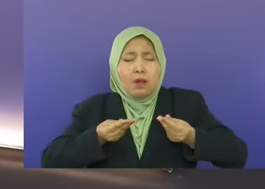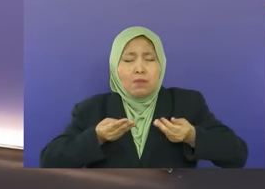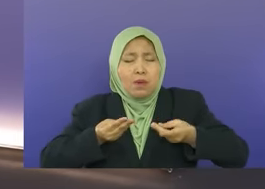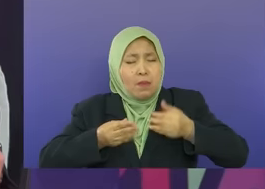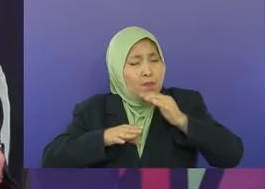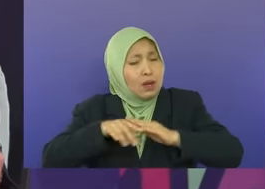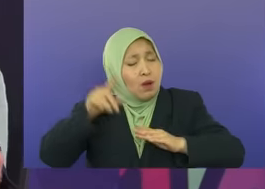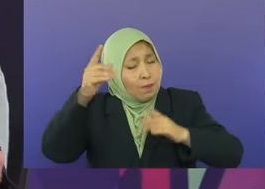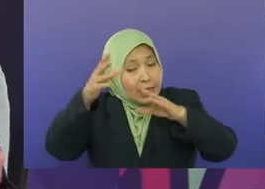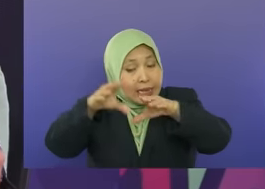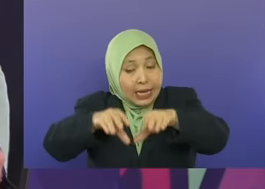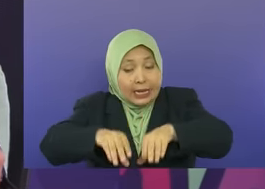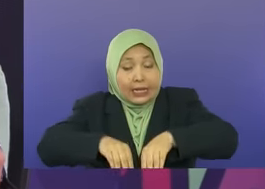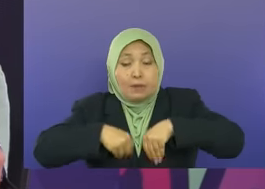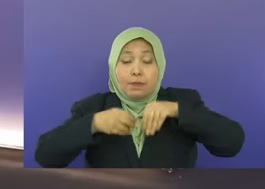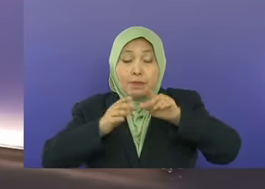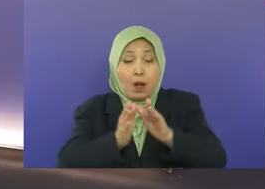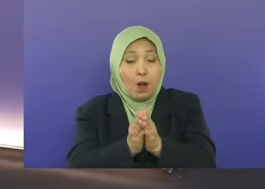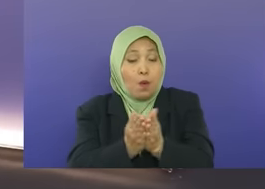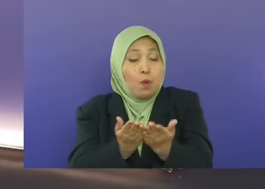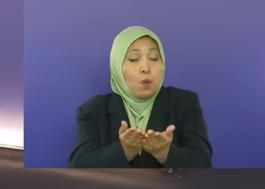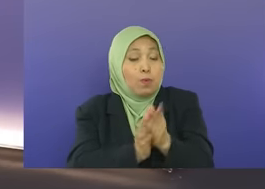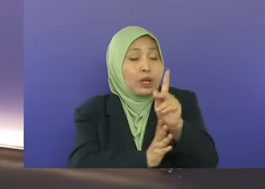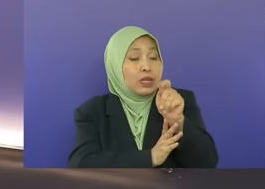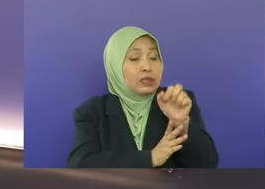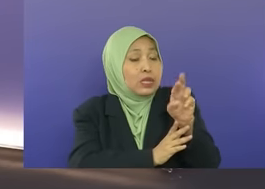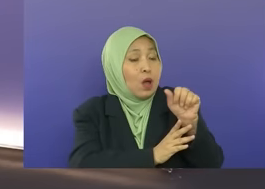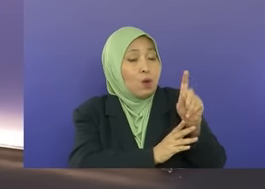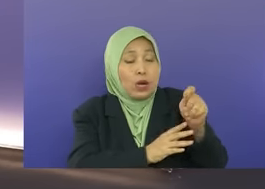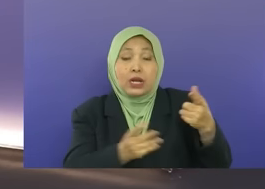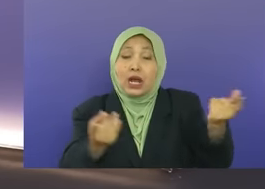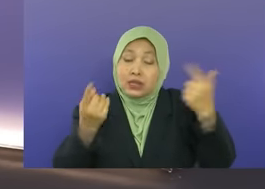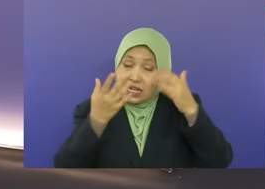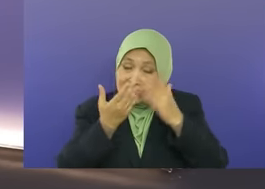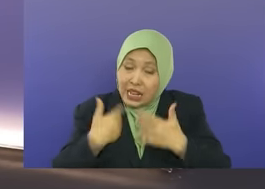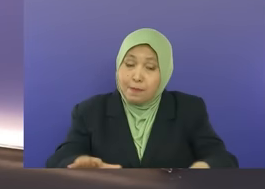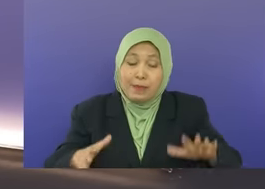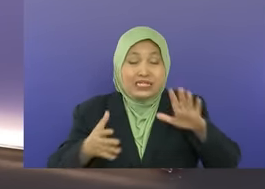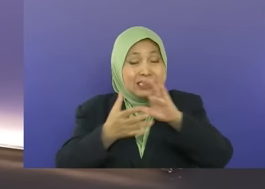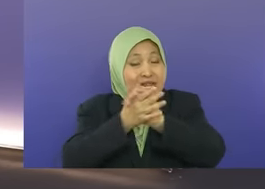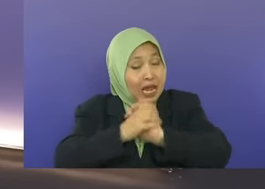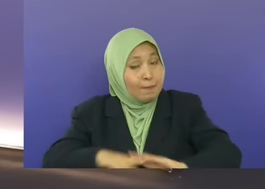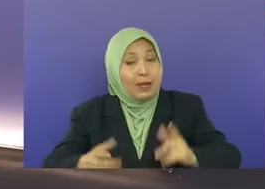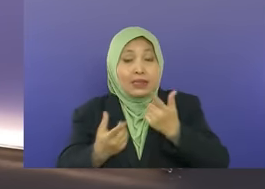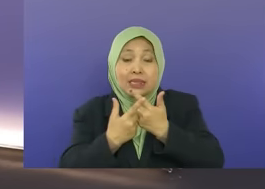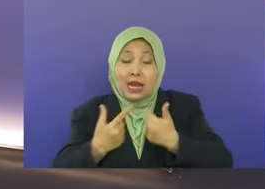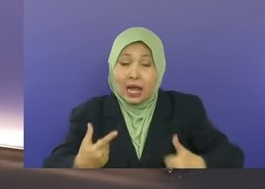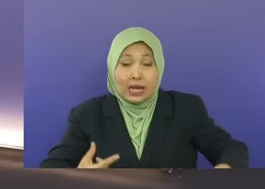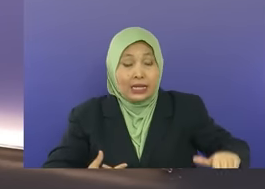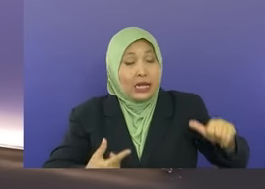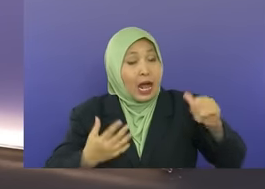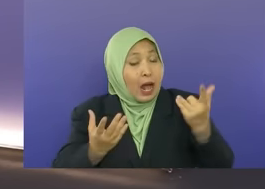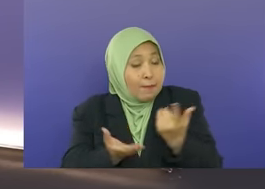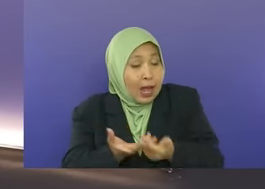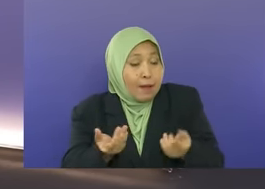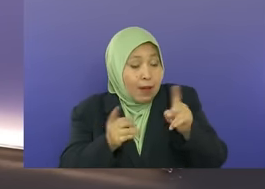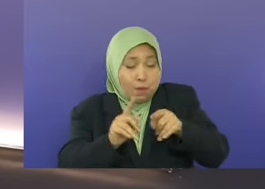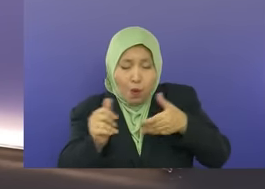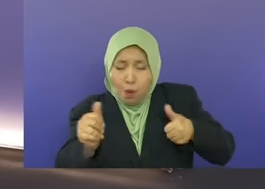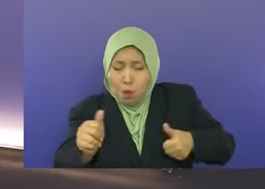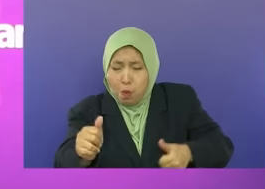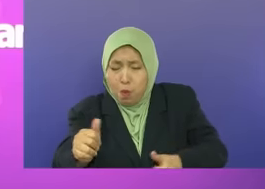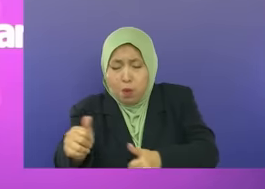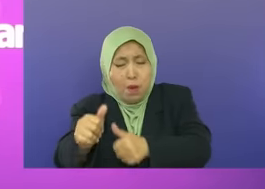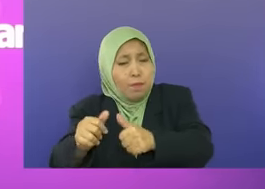Taurat nah ini ya maksudnya Taurat datang selepas selamat daripada daripada peristiwa dikejar oleh Firaun